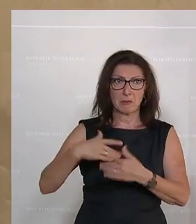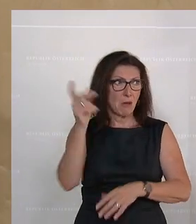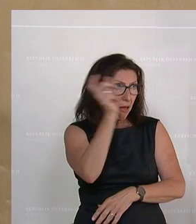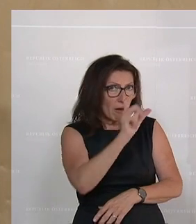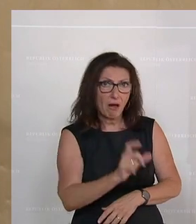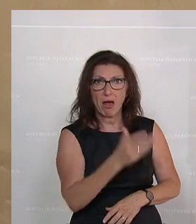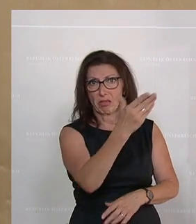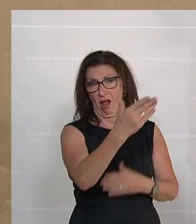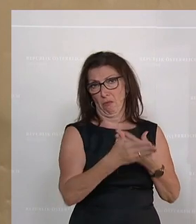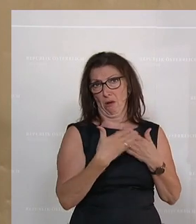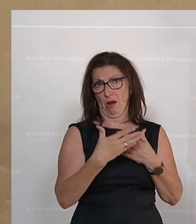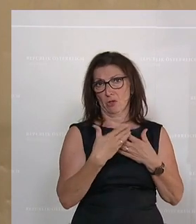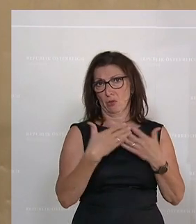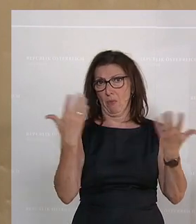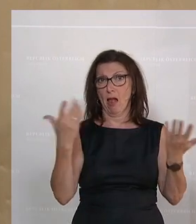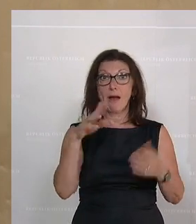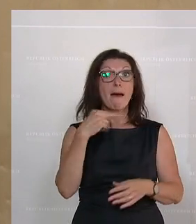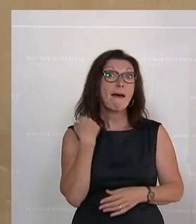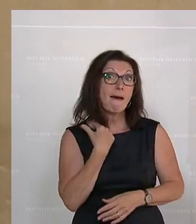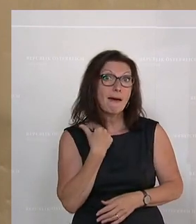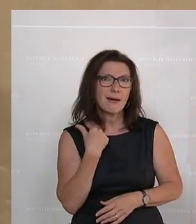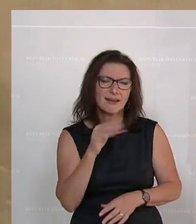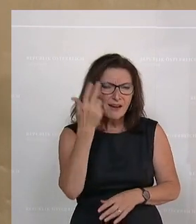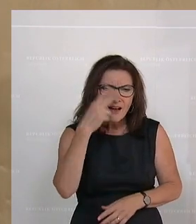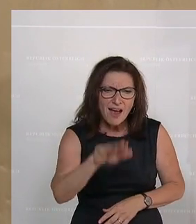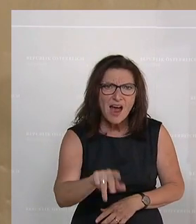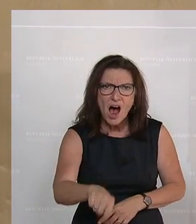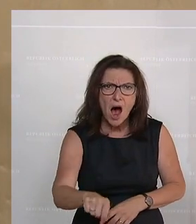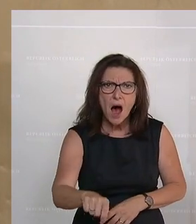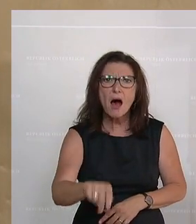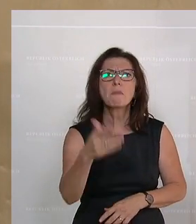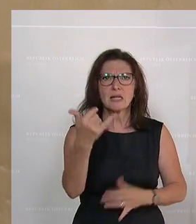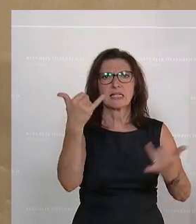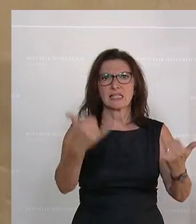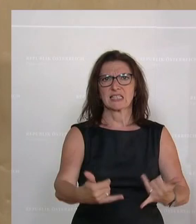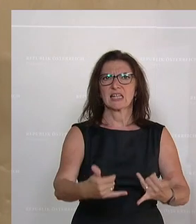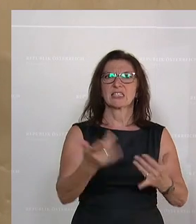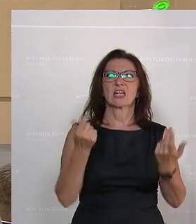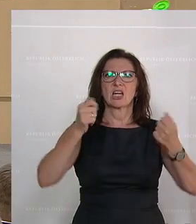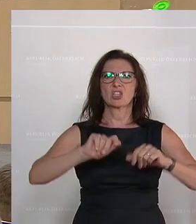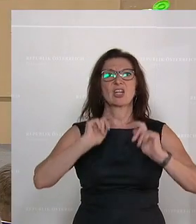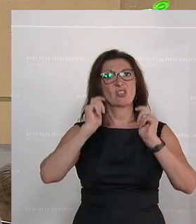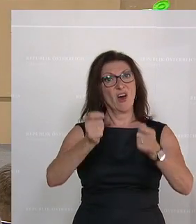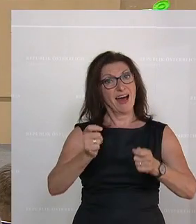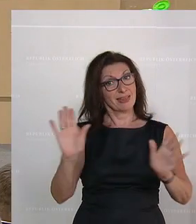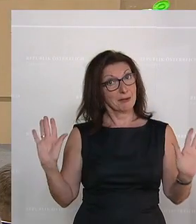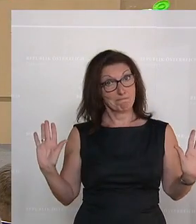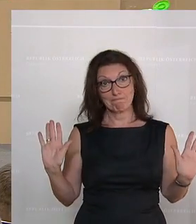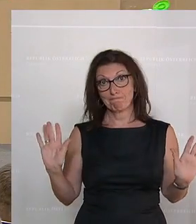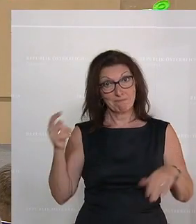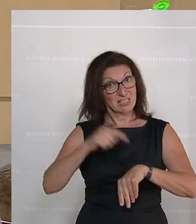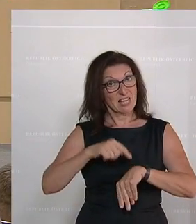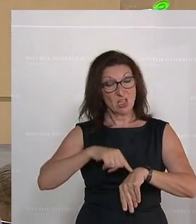vorgezeigt und eingang hat uns gezeigt war er abgeordneter verteidigern der entschließungsantrag geht sich nicht mehr aus da